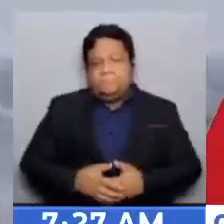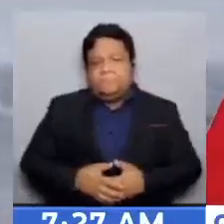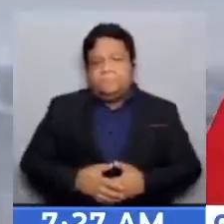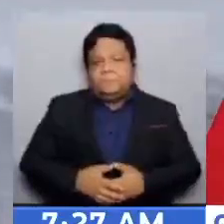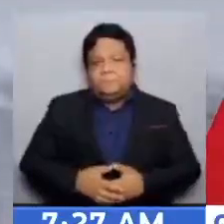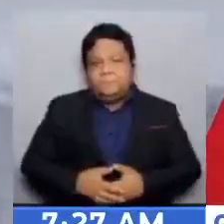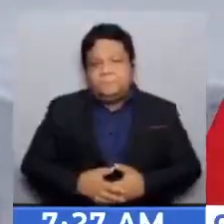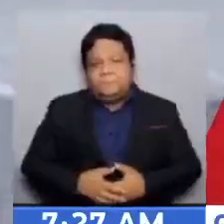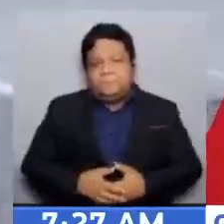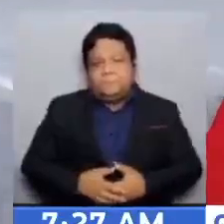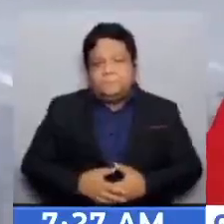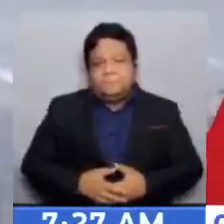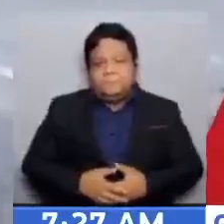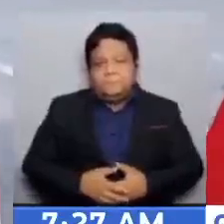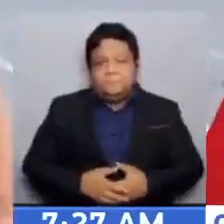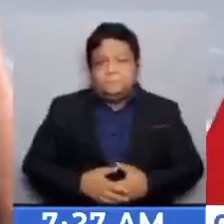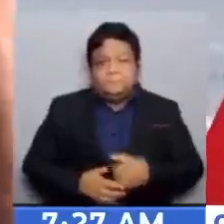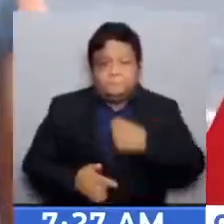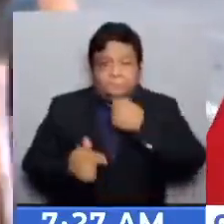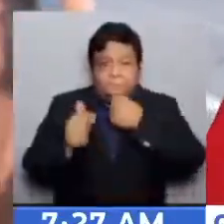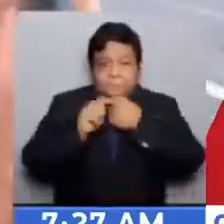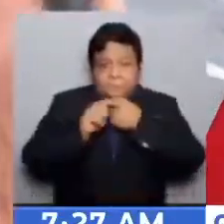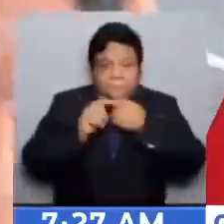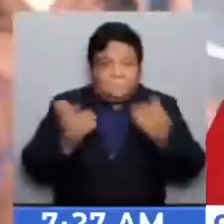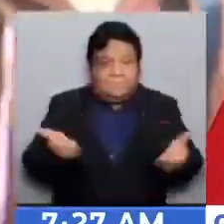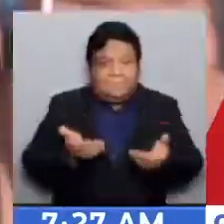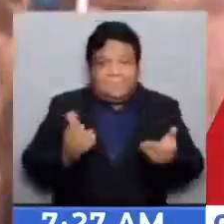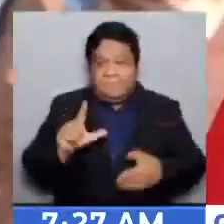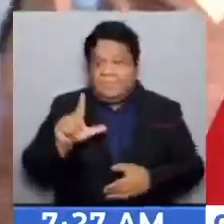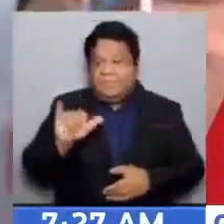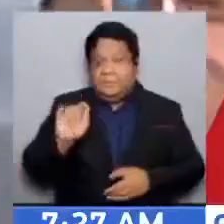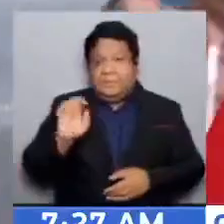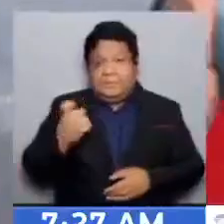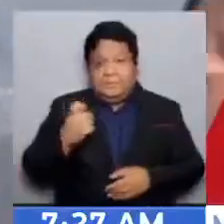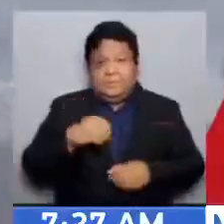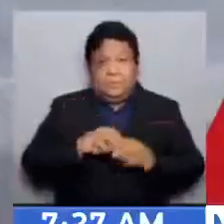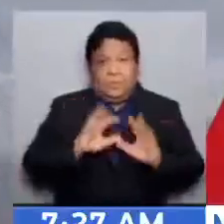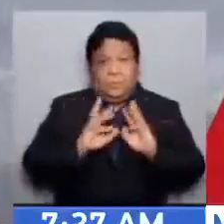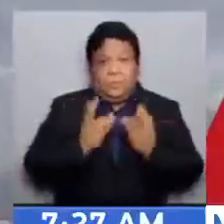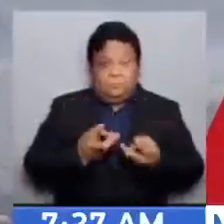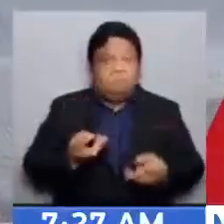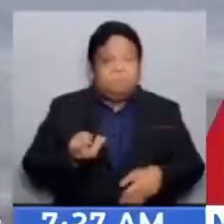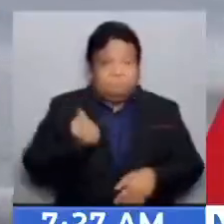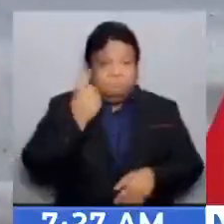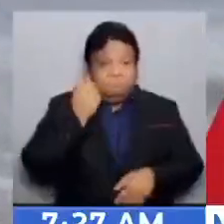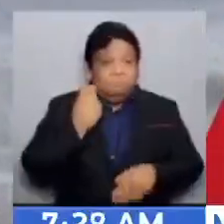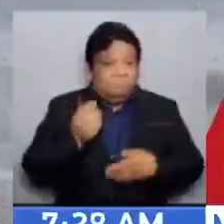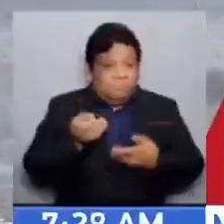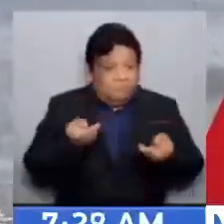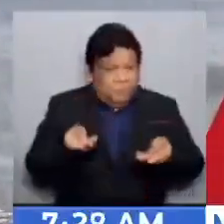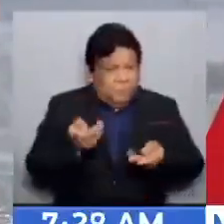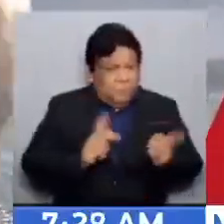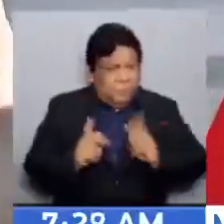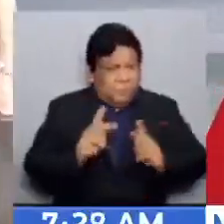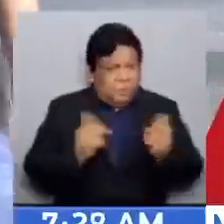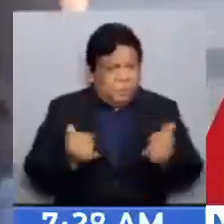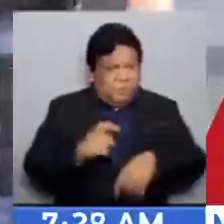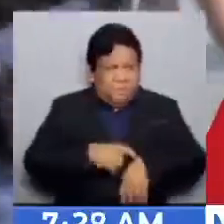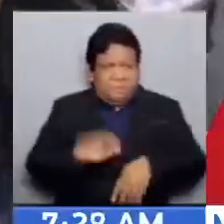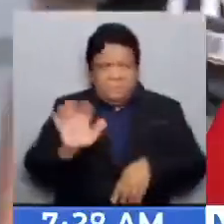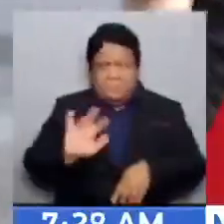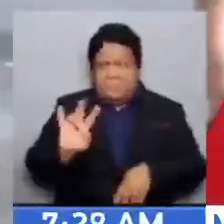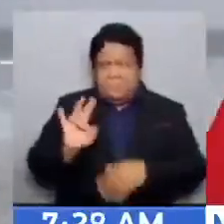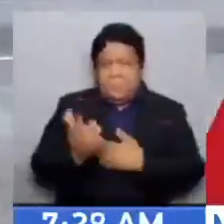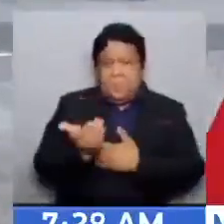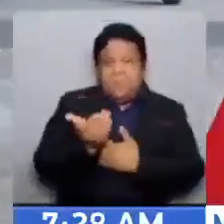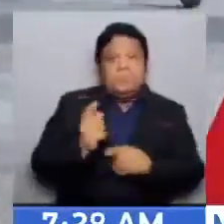Samantala, Susan, dito sa Litex area ng Commonwealth Avenue, hindi naman ganun karami mga pasahero ngayong pasado alas 7 ng umaga. Pero napapansin natin yan,